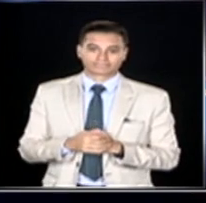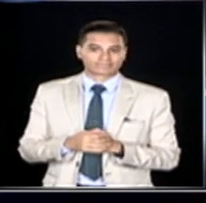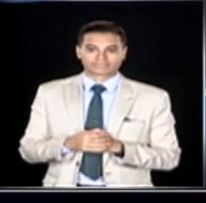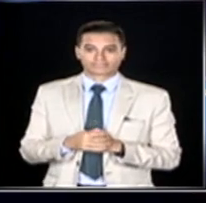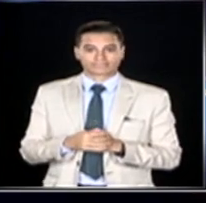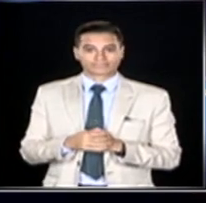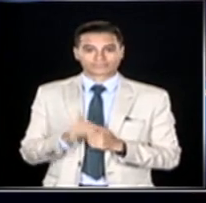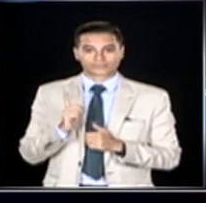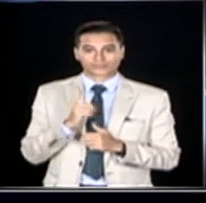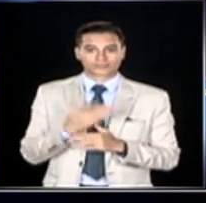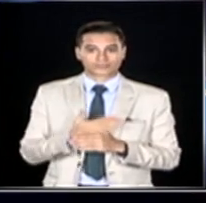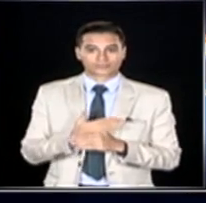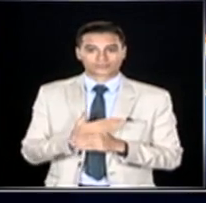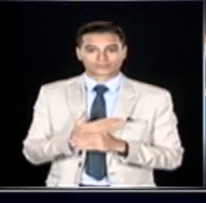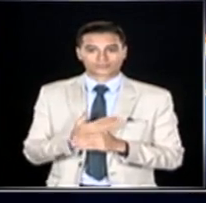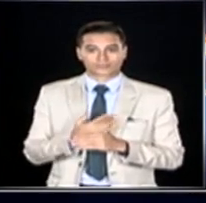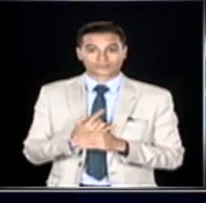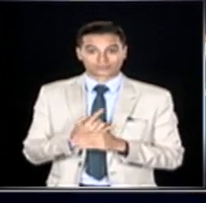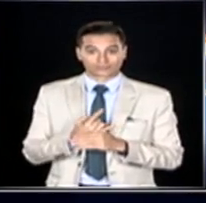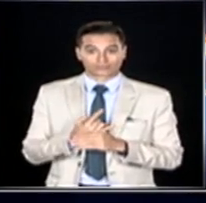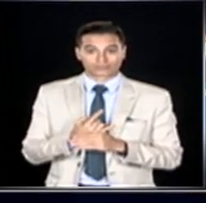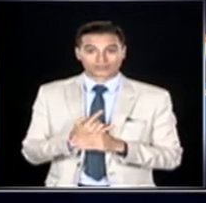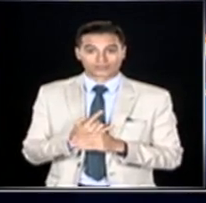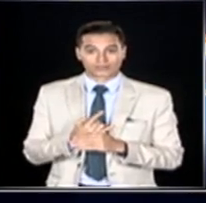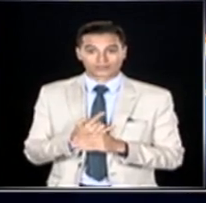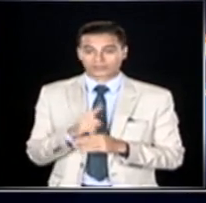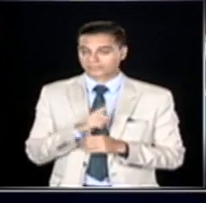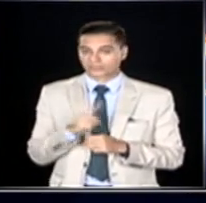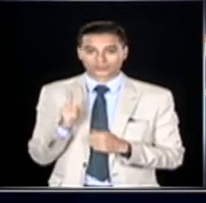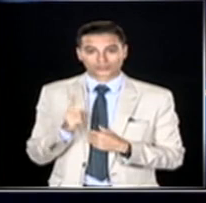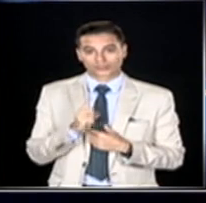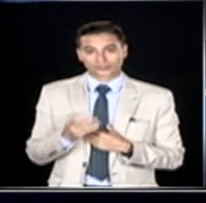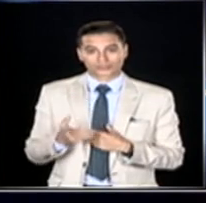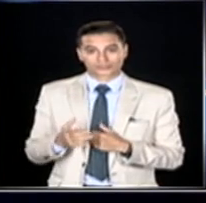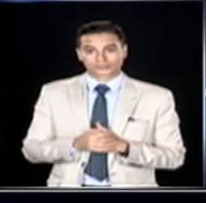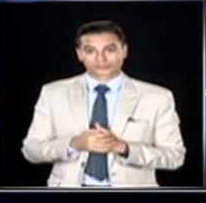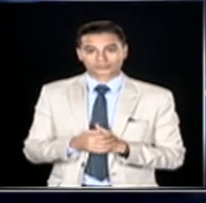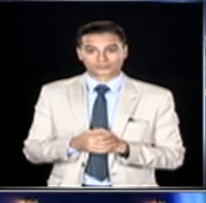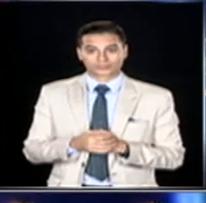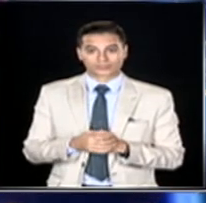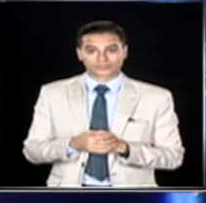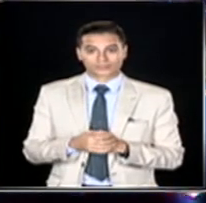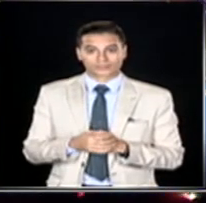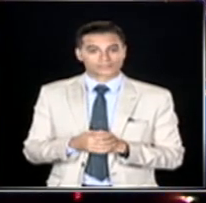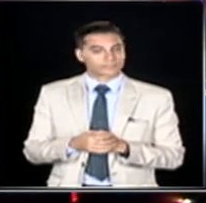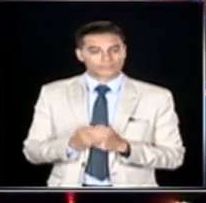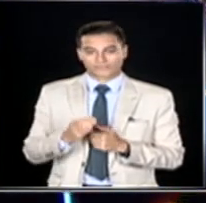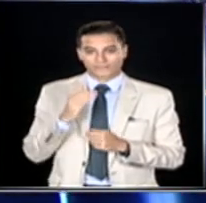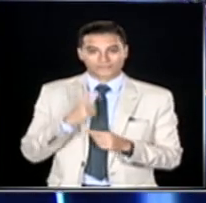11. ليه 10 مش 11؟ اجابه خاطئه.